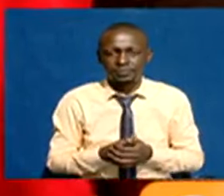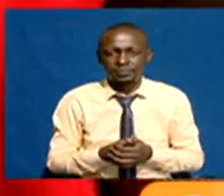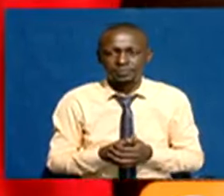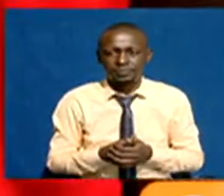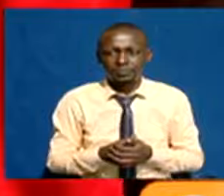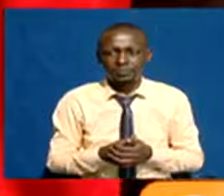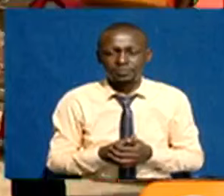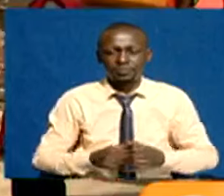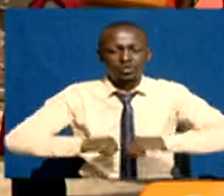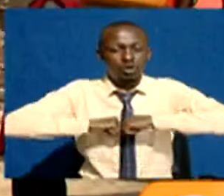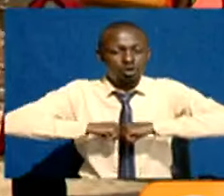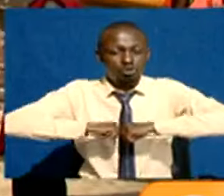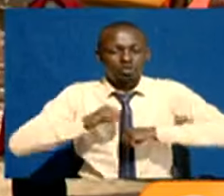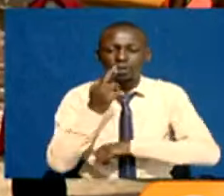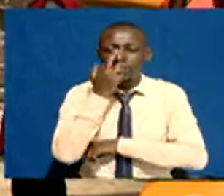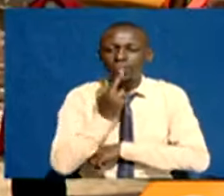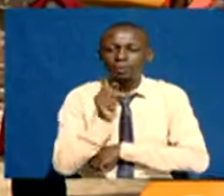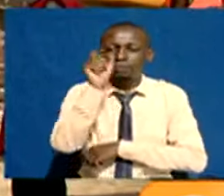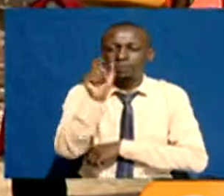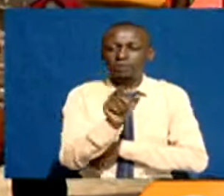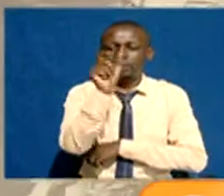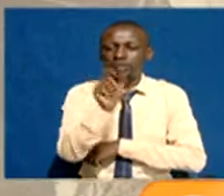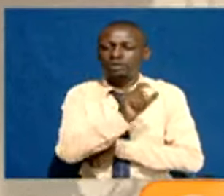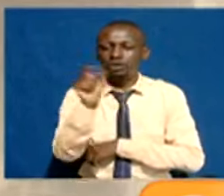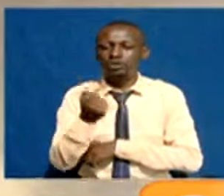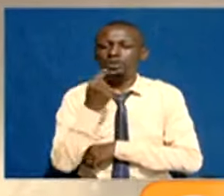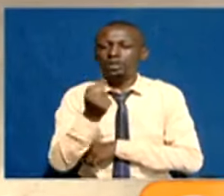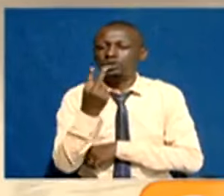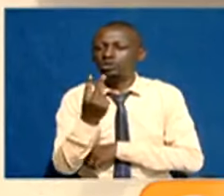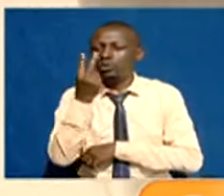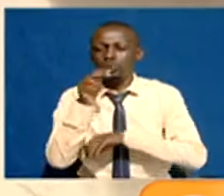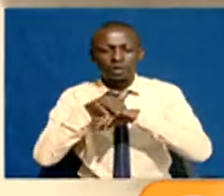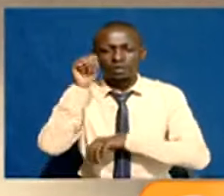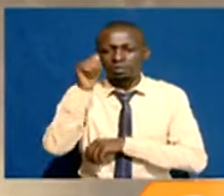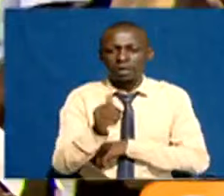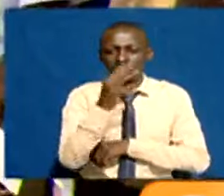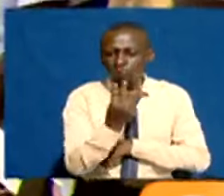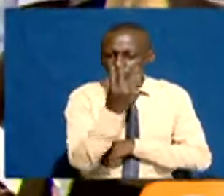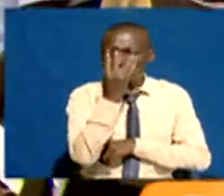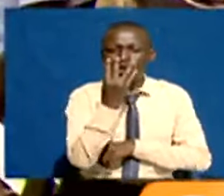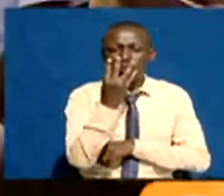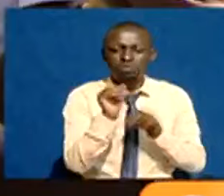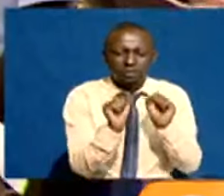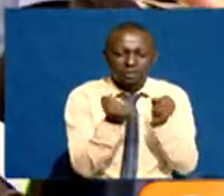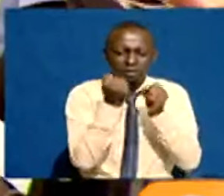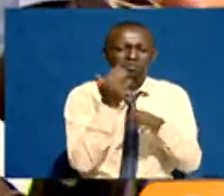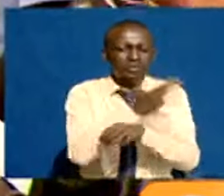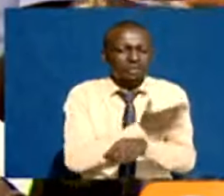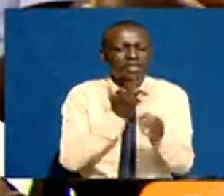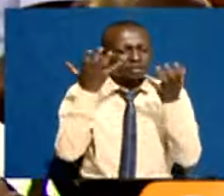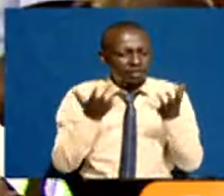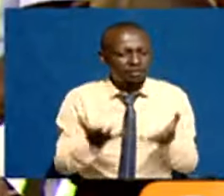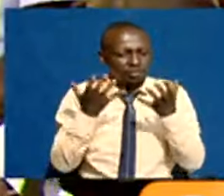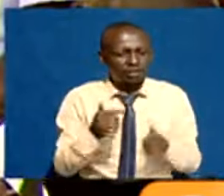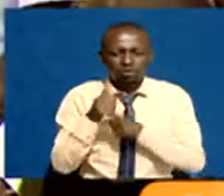Red Cross officials report two people remain unaccounted for so far. Four escaped with critical injuries and are